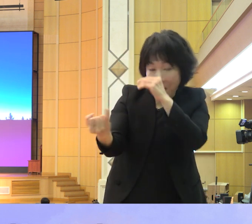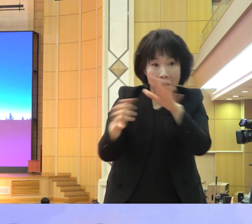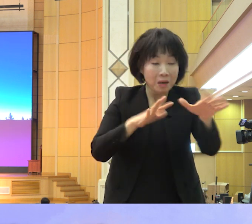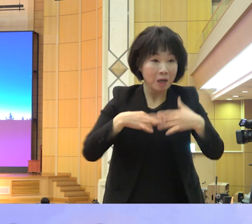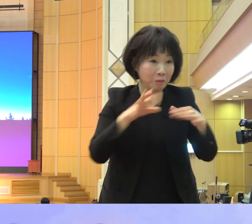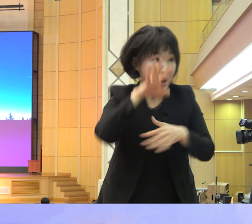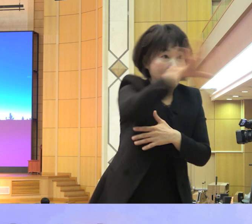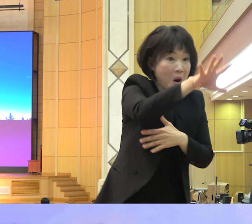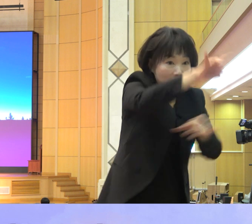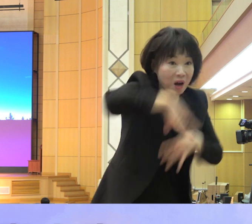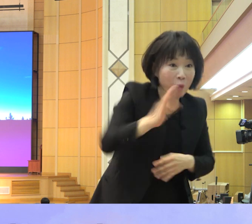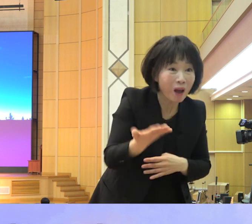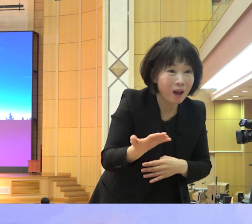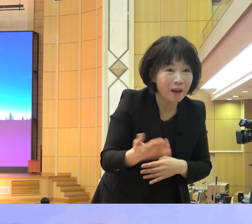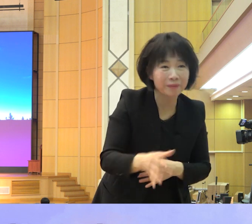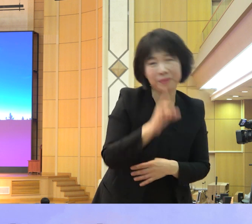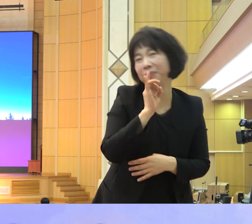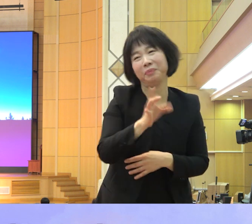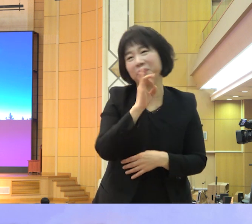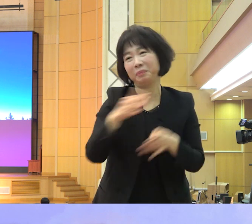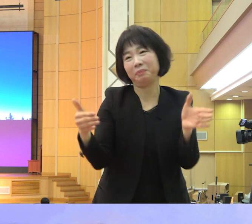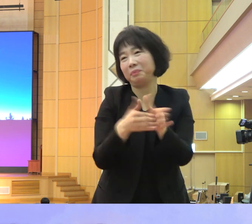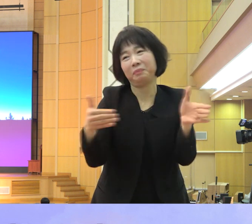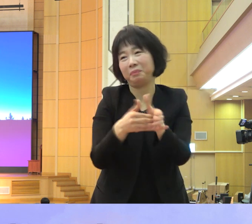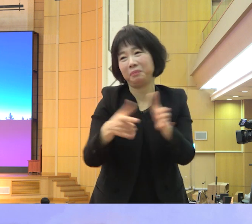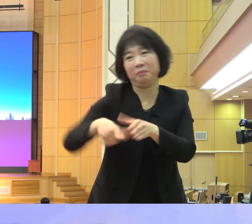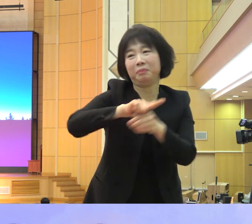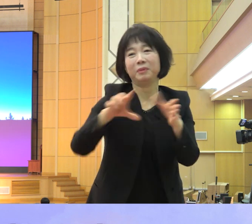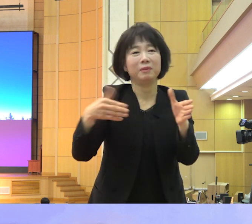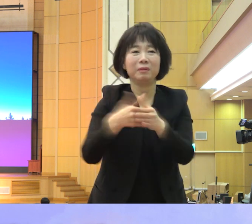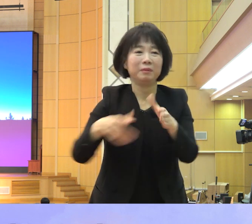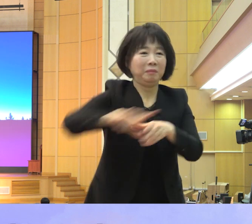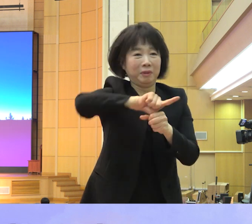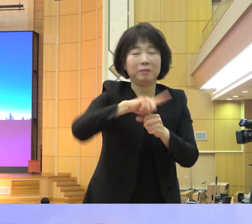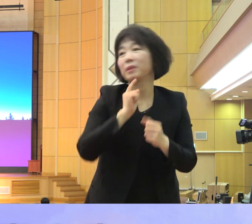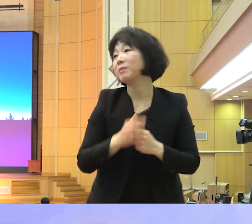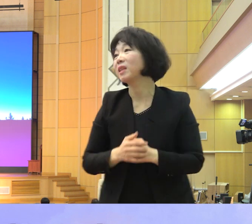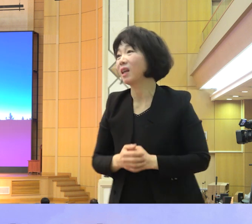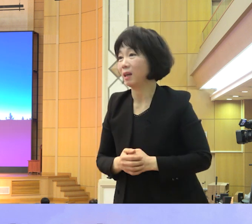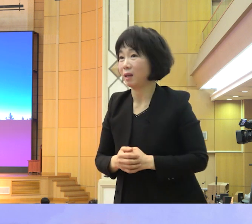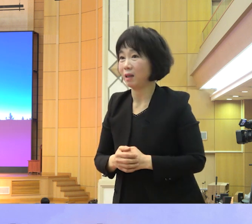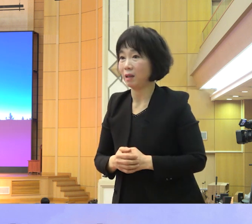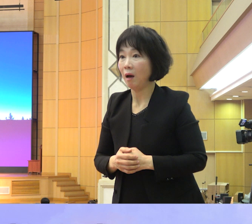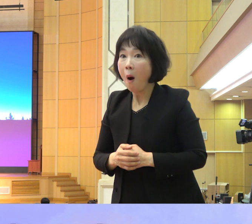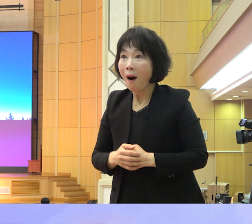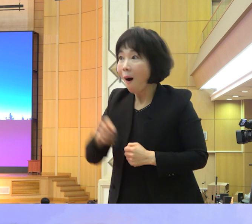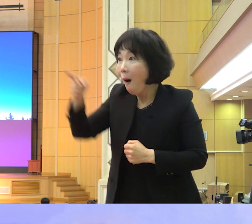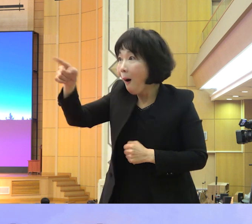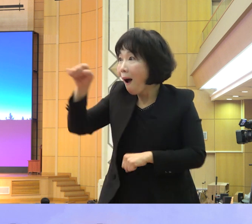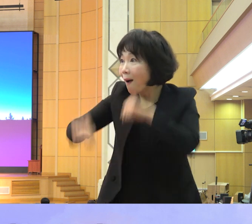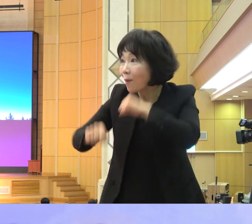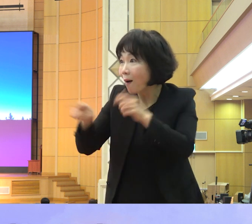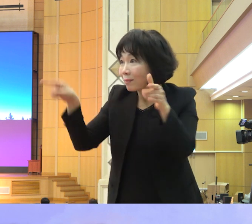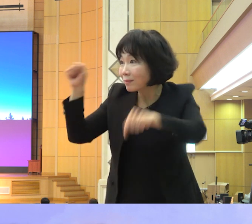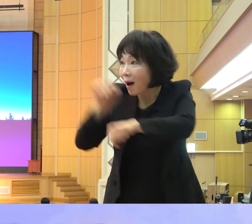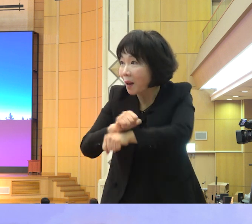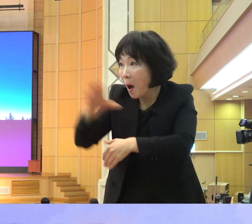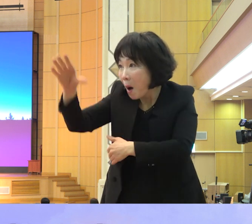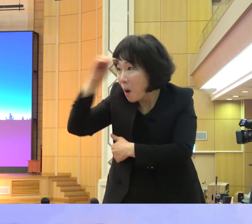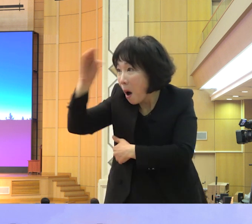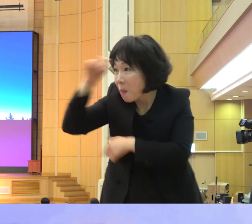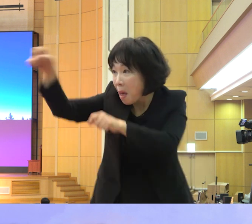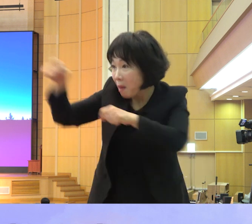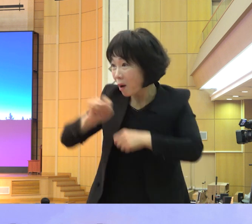게 아니에요. 그러니까 앵무새 같은 신앙이 되지 말라는 거예요. 누가 그렇게 하니까 나도 그렇게 따라하는 게 아니라